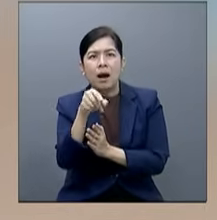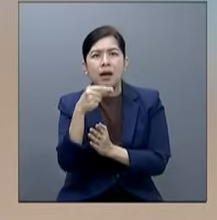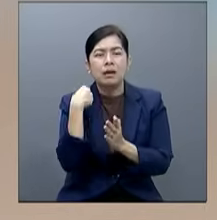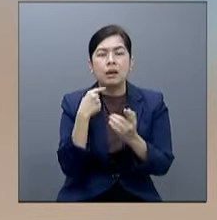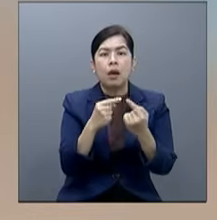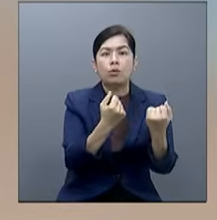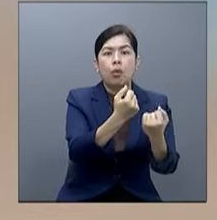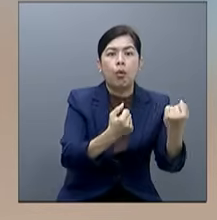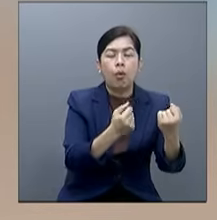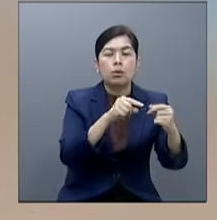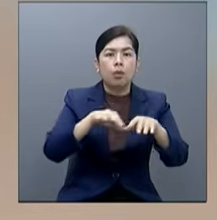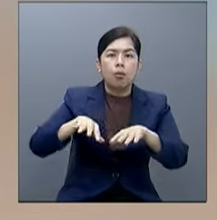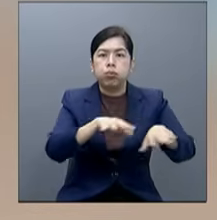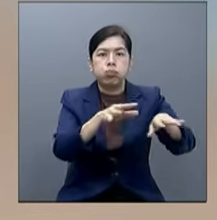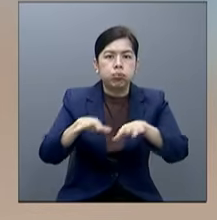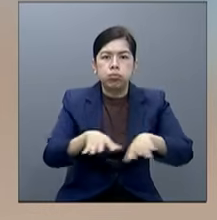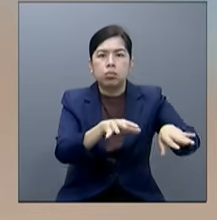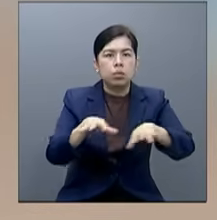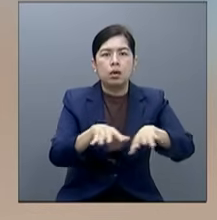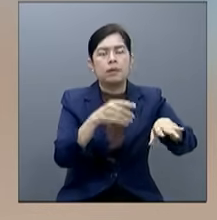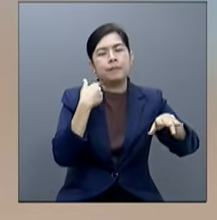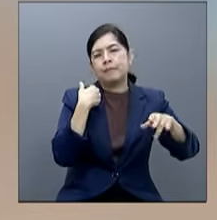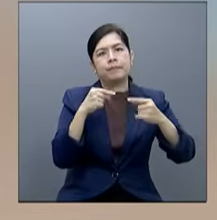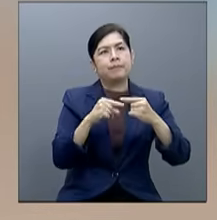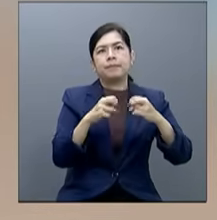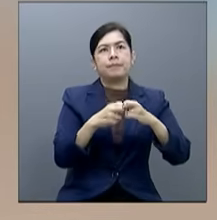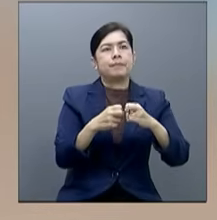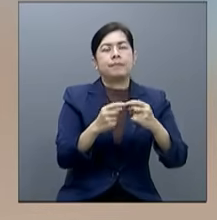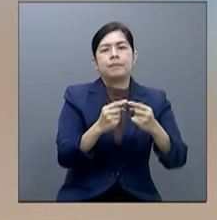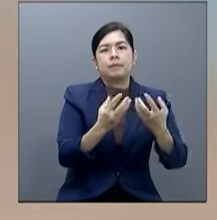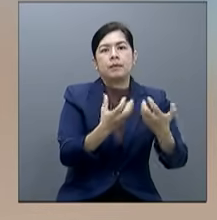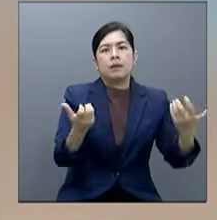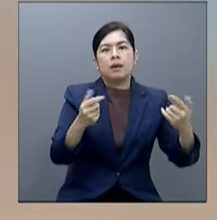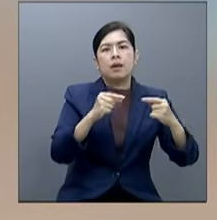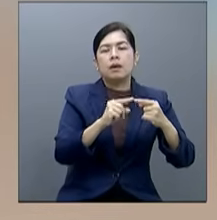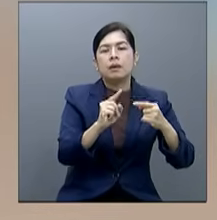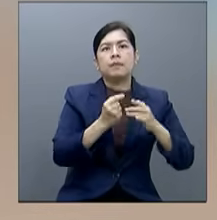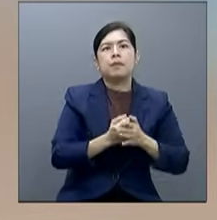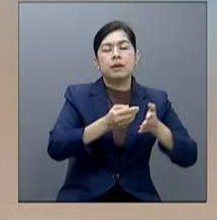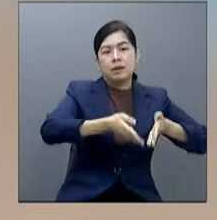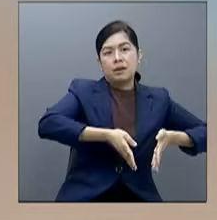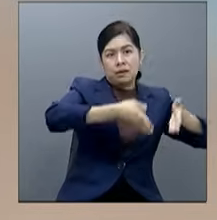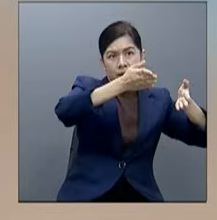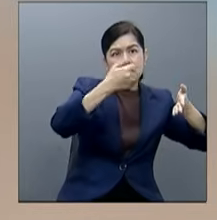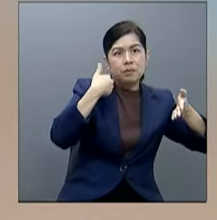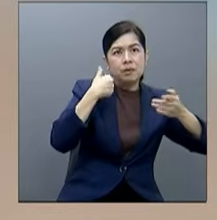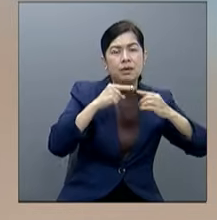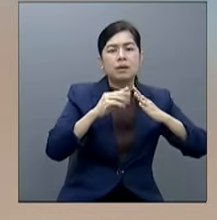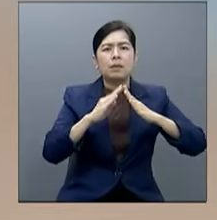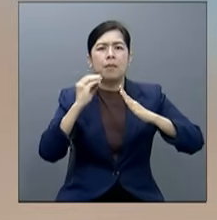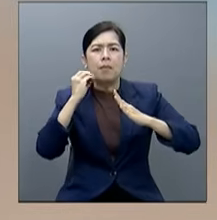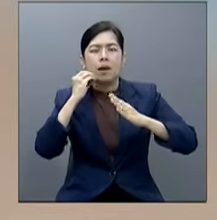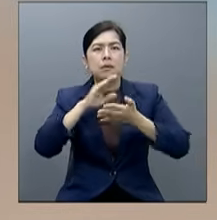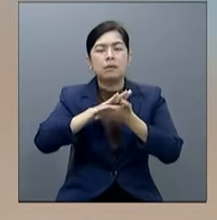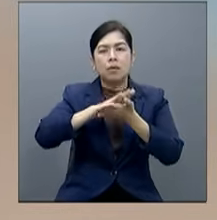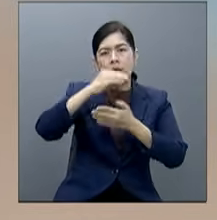นต์เมื่อกี้นี้ผ่านไปแล้วนะคะและทำให้เกิดความเสียหายไม่ว่าจะเป็นอาคารสถานที่หรือว่าโรงเรียนที่เป็นสถานศึกษ